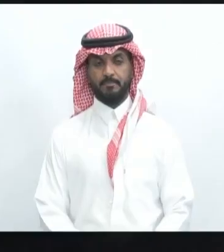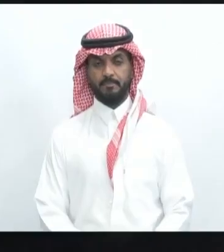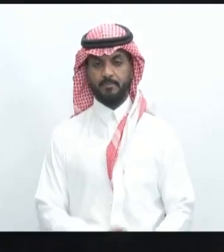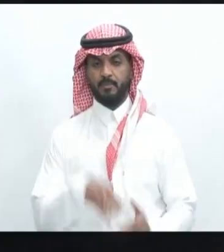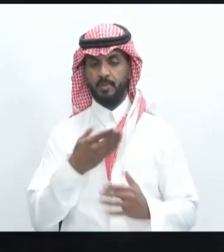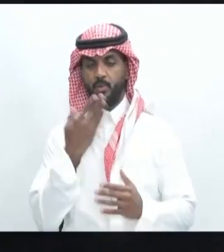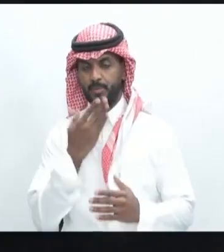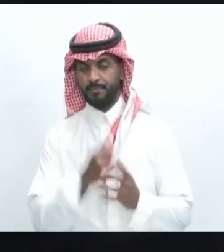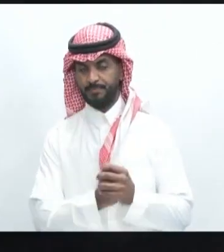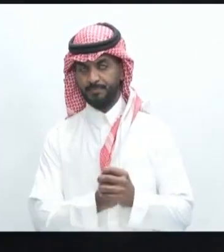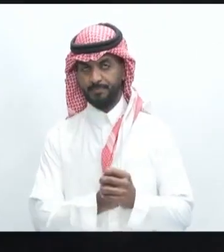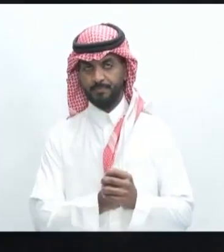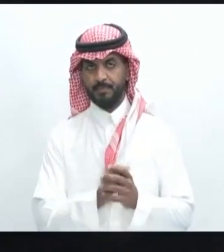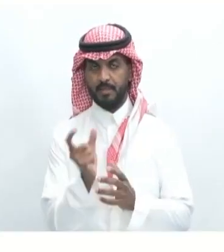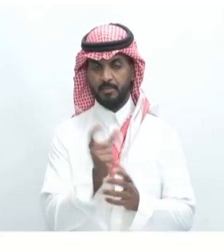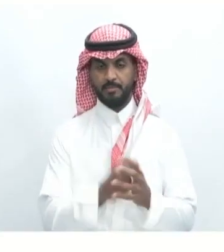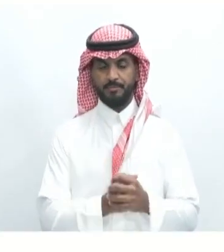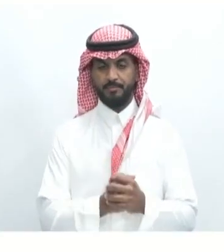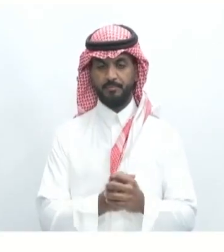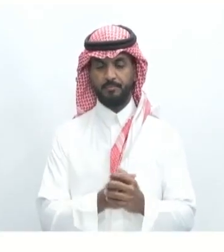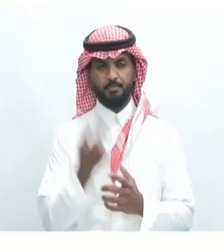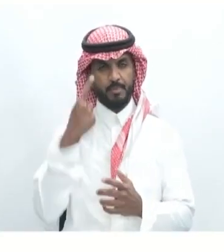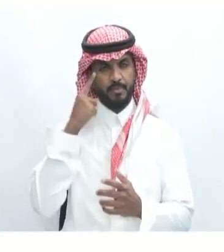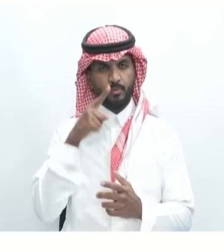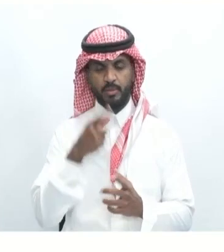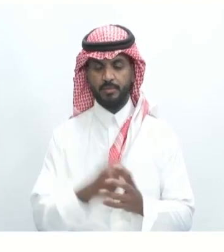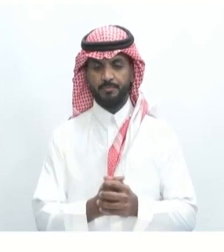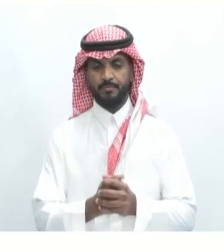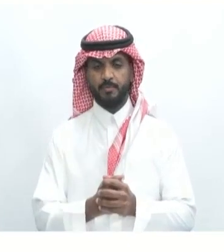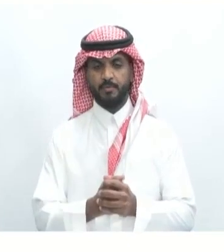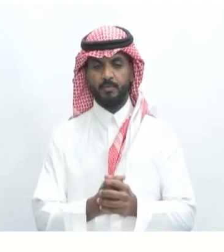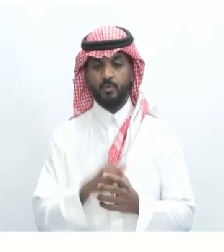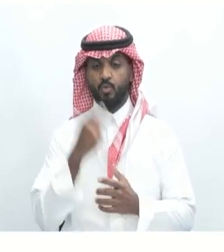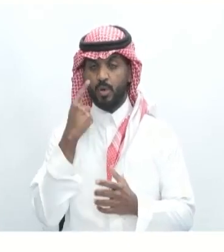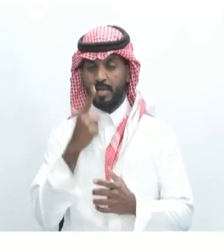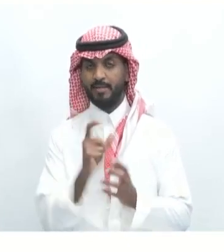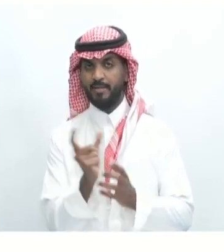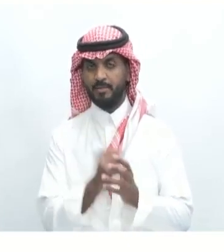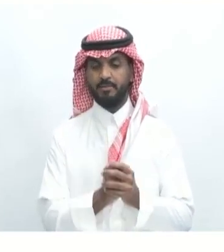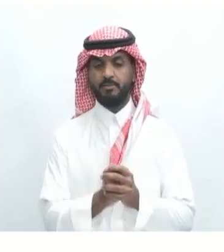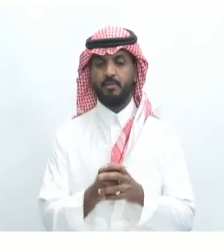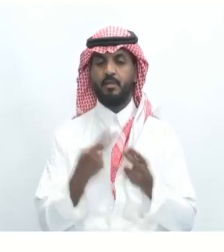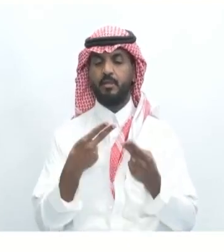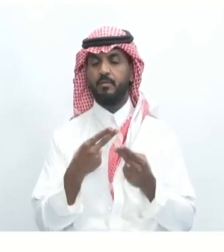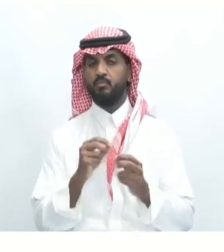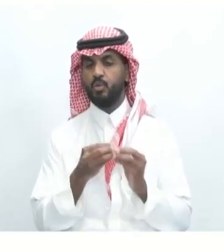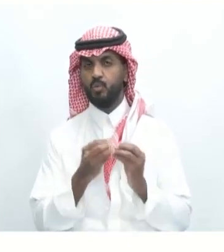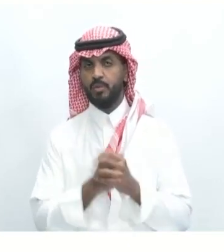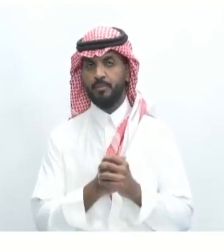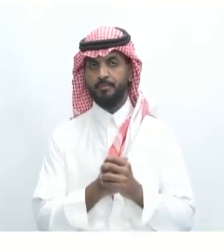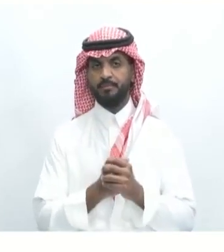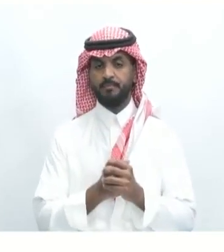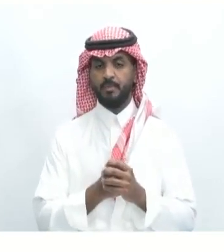بعدما قمنا بقراءه الكلمات ماذا نلاحظ الاحظ الكلمات